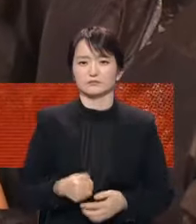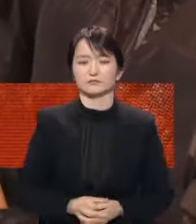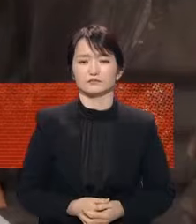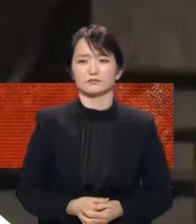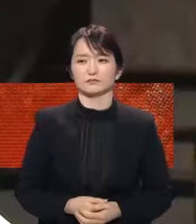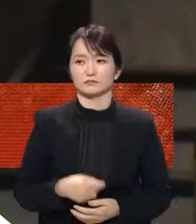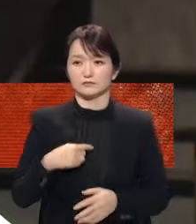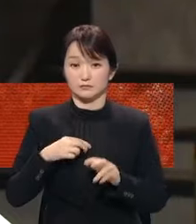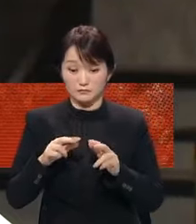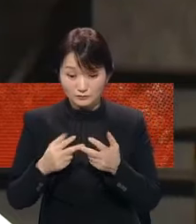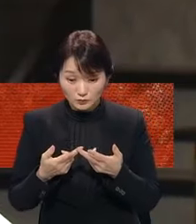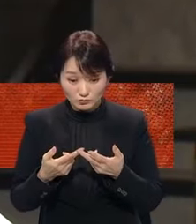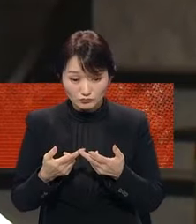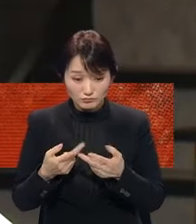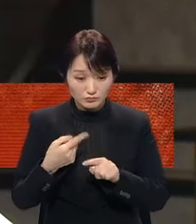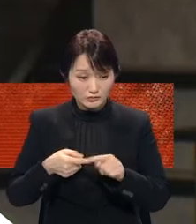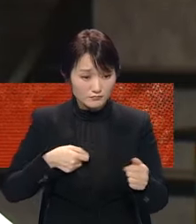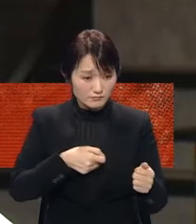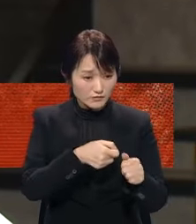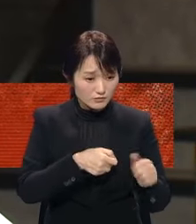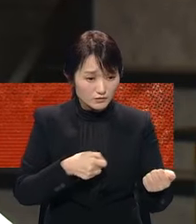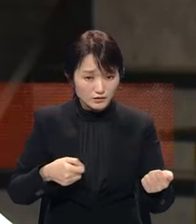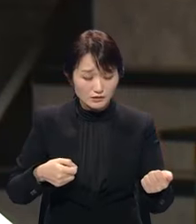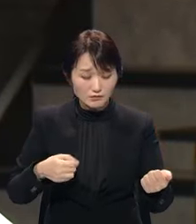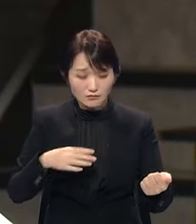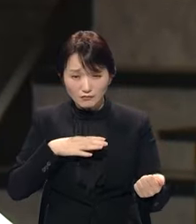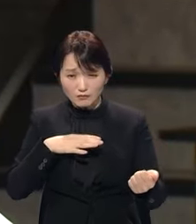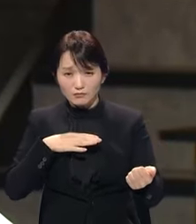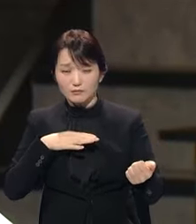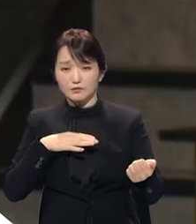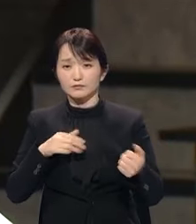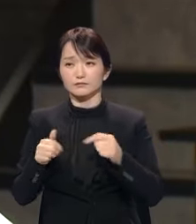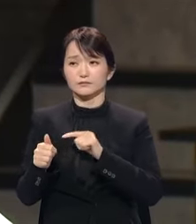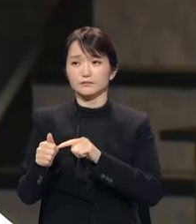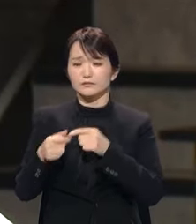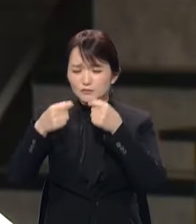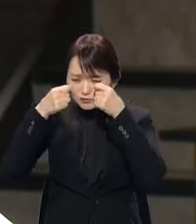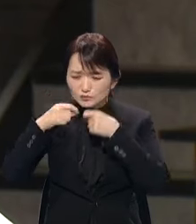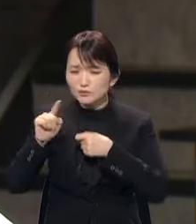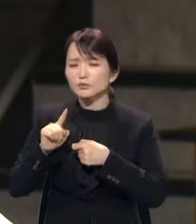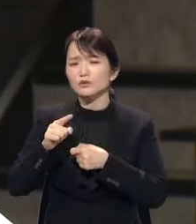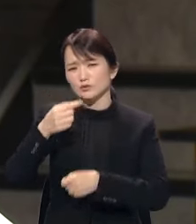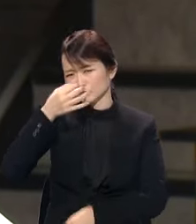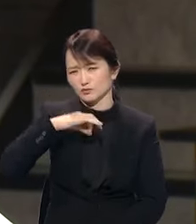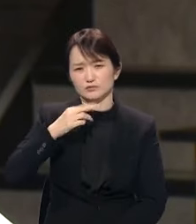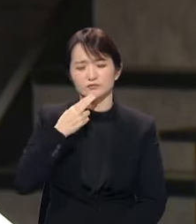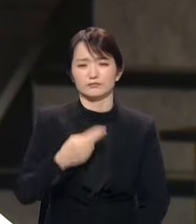아니, 본인이 막상 사고를 치고 나니까 뭔가 겁이 났다는 건데 그리고 난 다음에 울면은 무슨 소용이 있습니까?